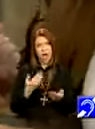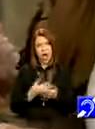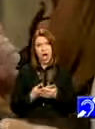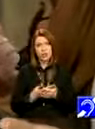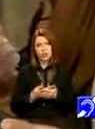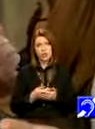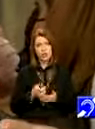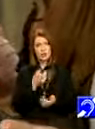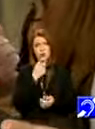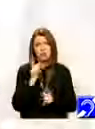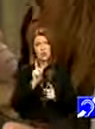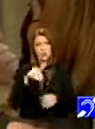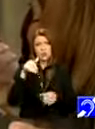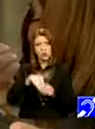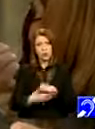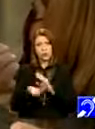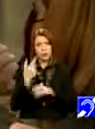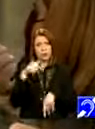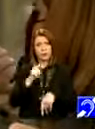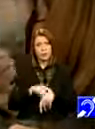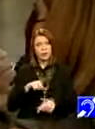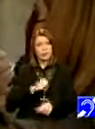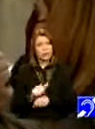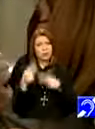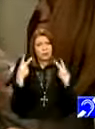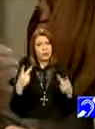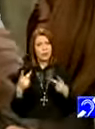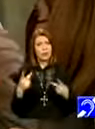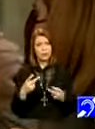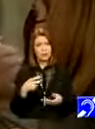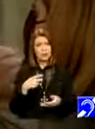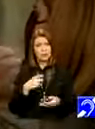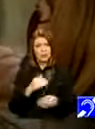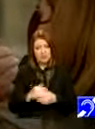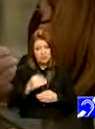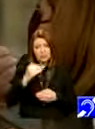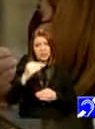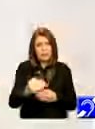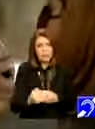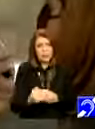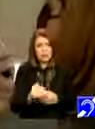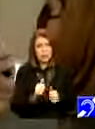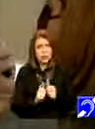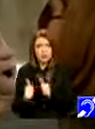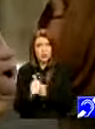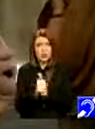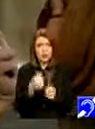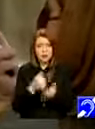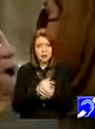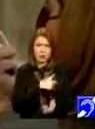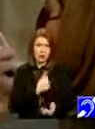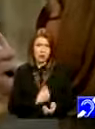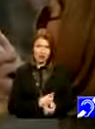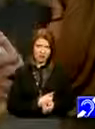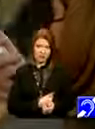dacă nu vor fi alegeri anticipate. E foarte important să depășim aceste luni până în martie. Cred că și